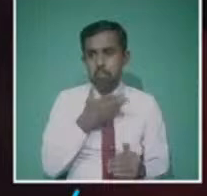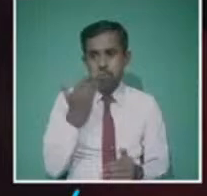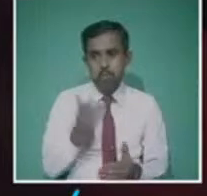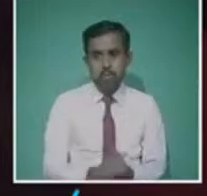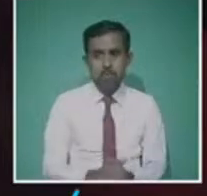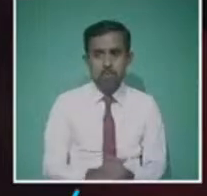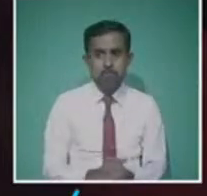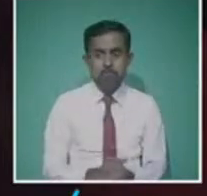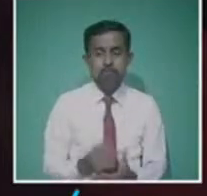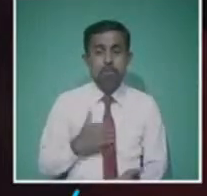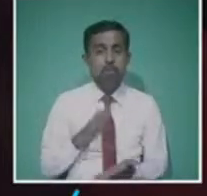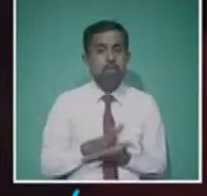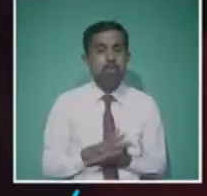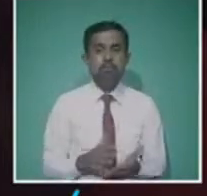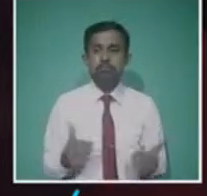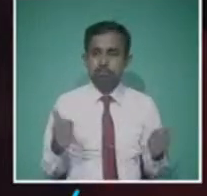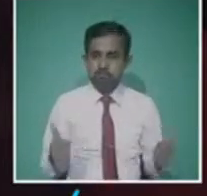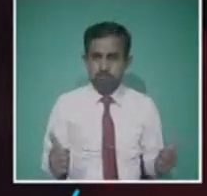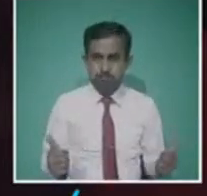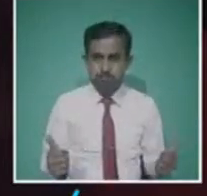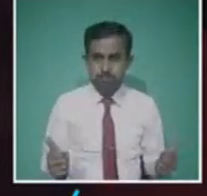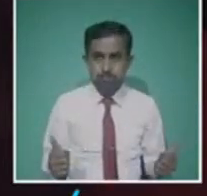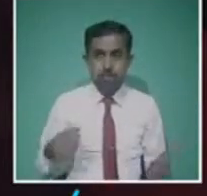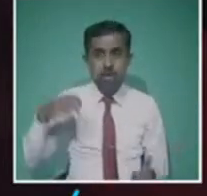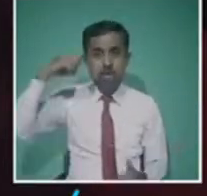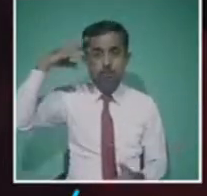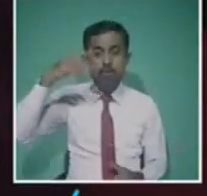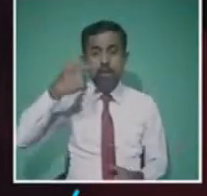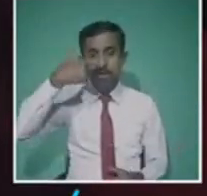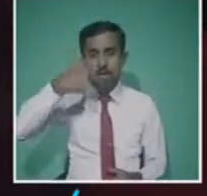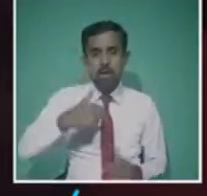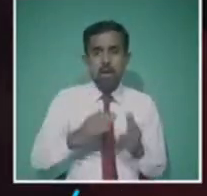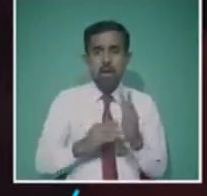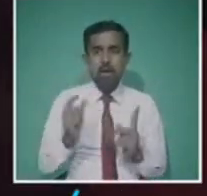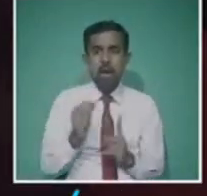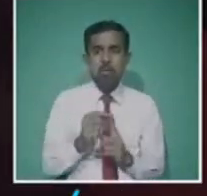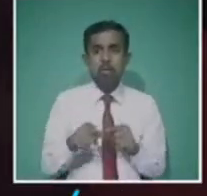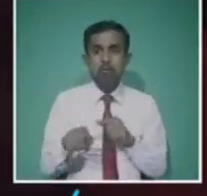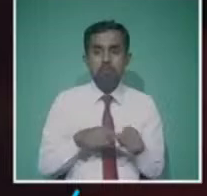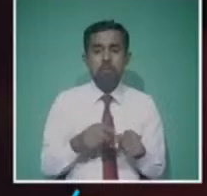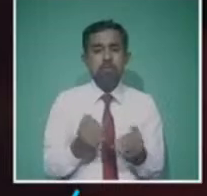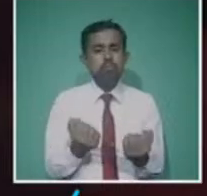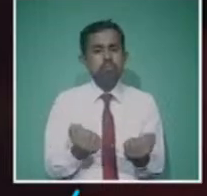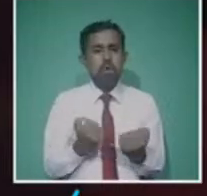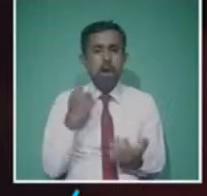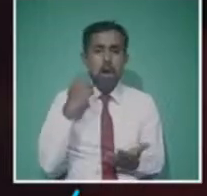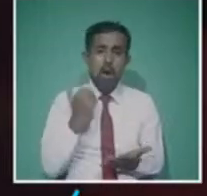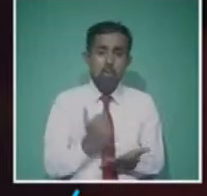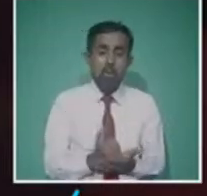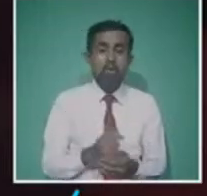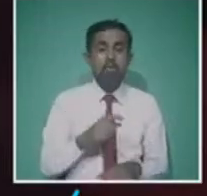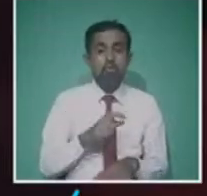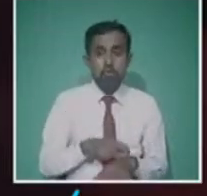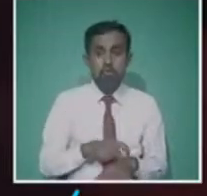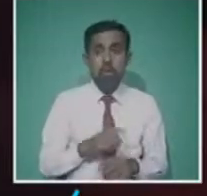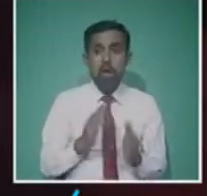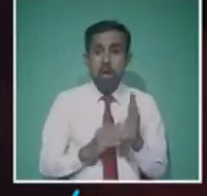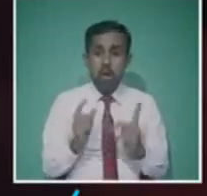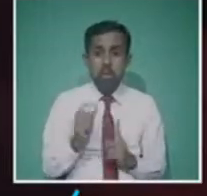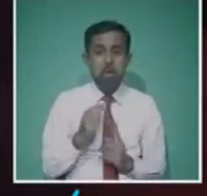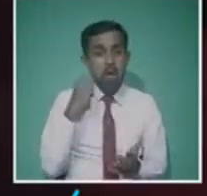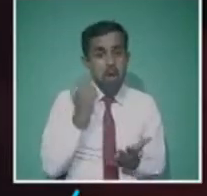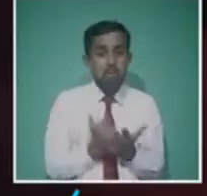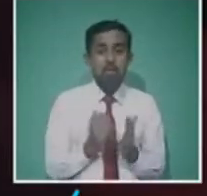නිසා මම සතුටු වෙනවා විශේෂයෙන්ම විදුලි බල හා බලශක්ති අමාත්‍යවරයා හැටියට අභියෝගාත්මක අමාත්‍යාංශයක් ඒ